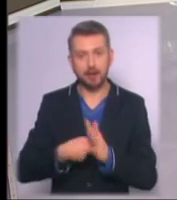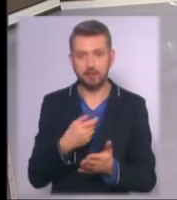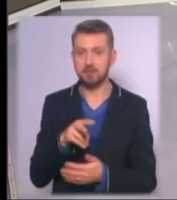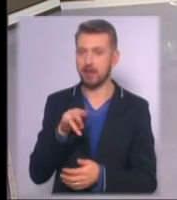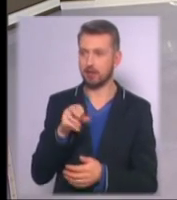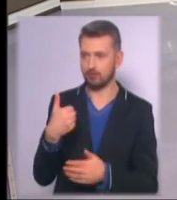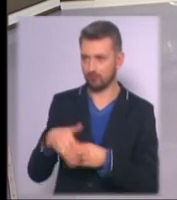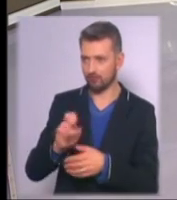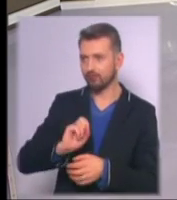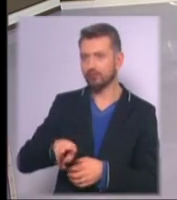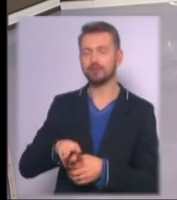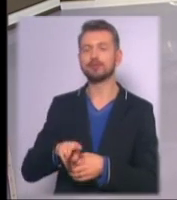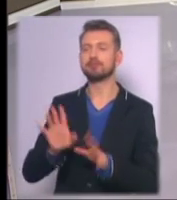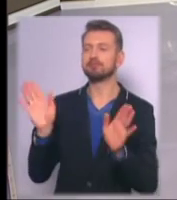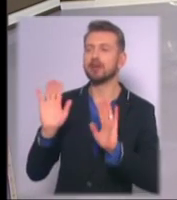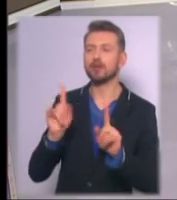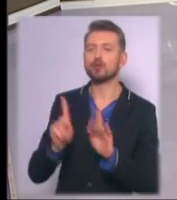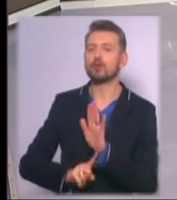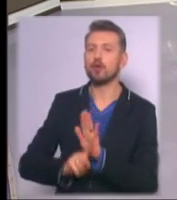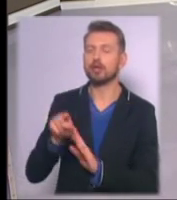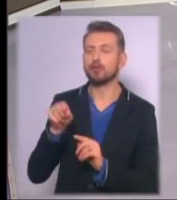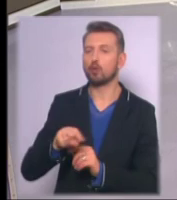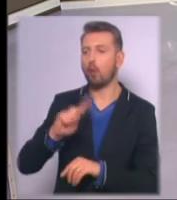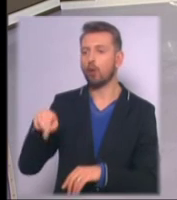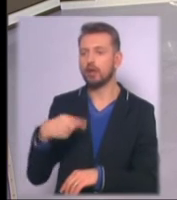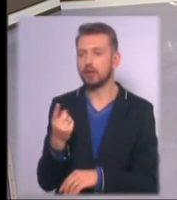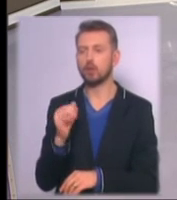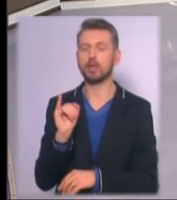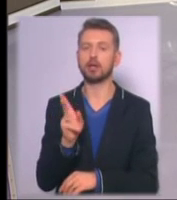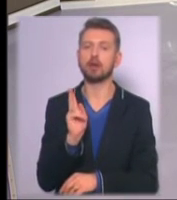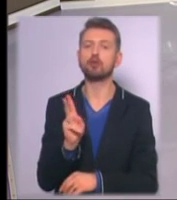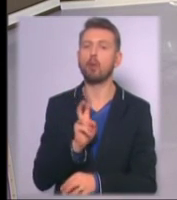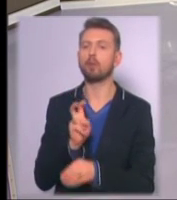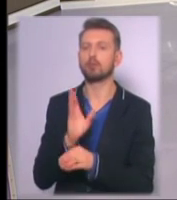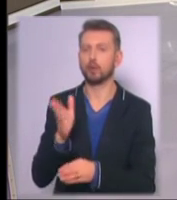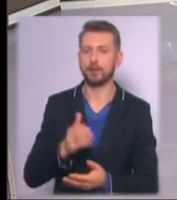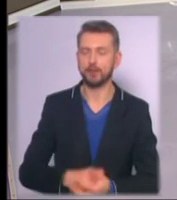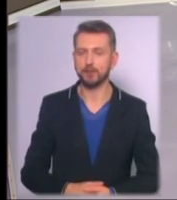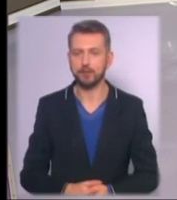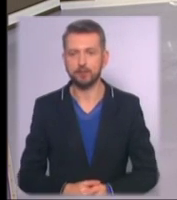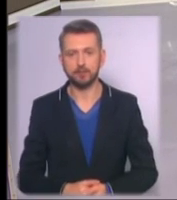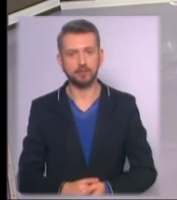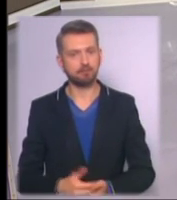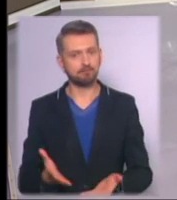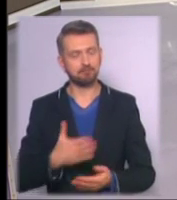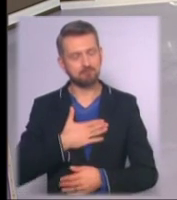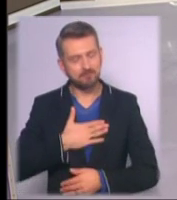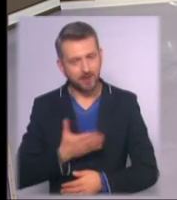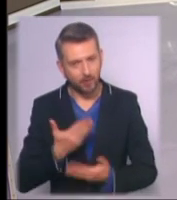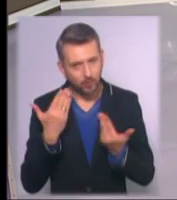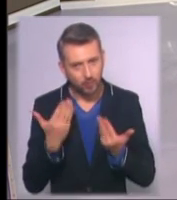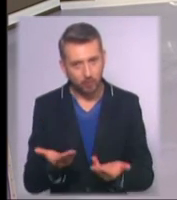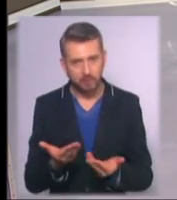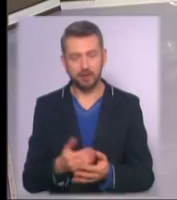уже на зв'язку. Привіт тобі, Лейло. То з чого почнеш цю годину і хто до тебе прийде? Наталочко, дякую тобі, дякую за